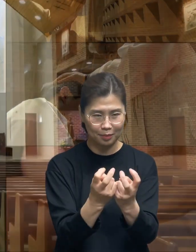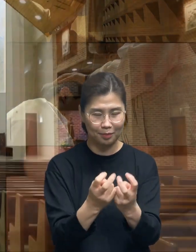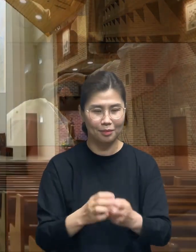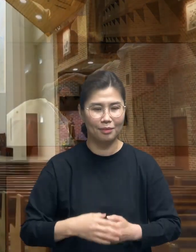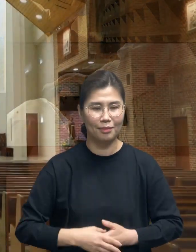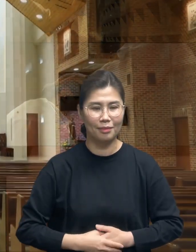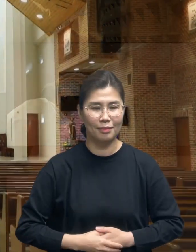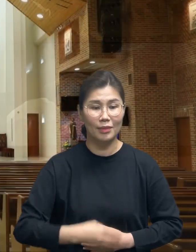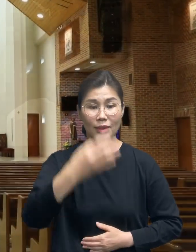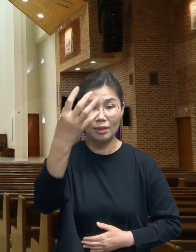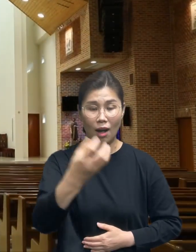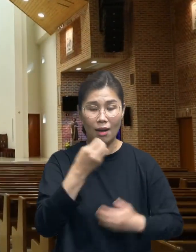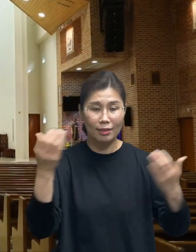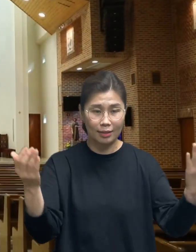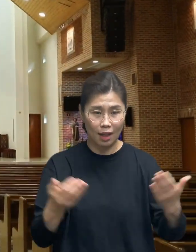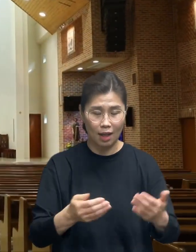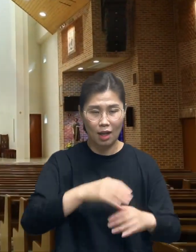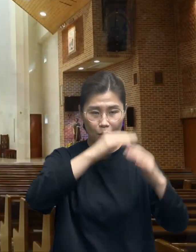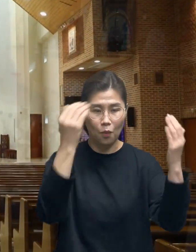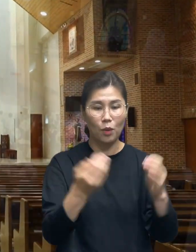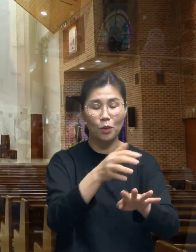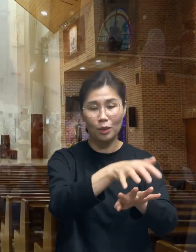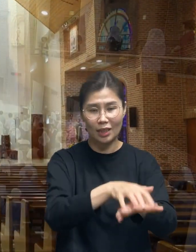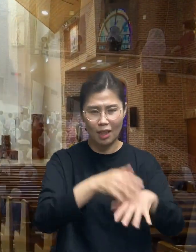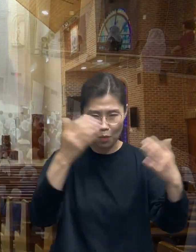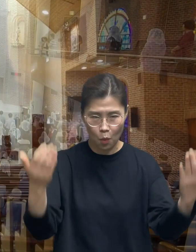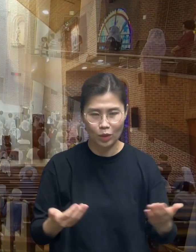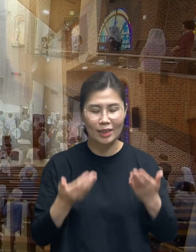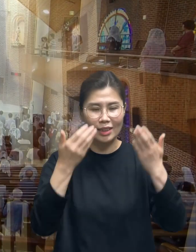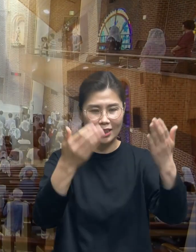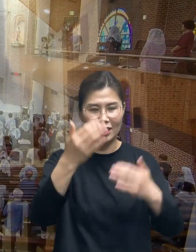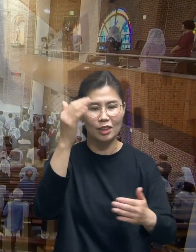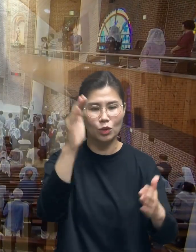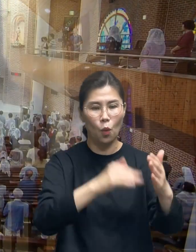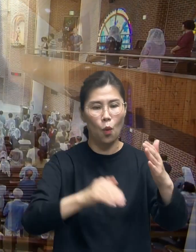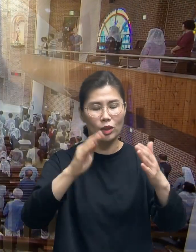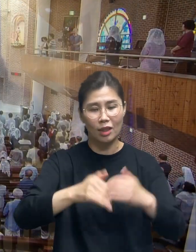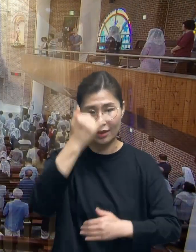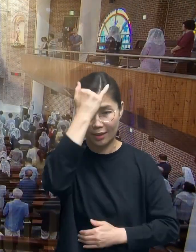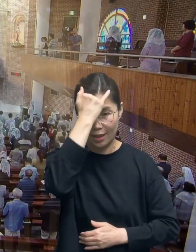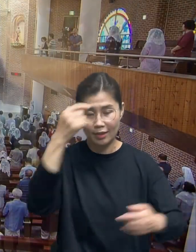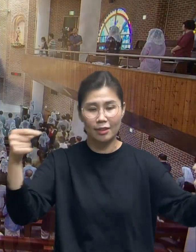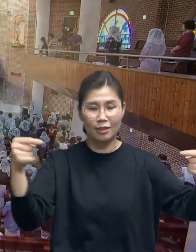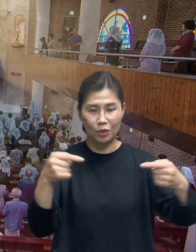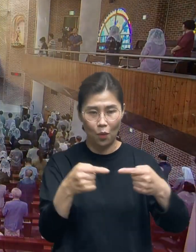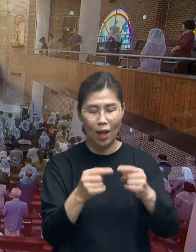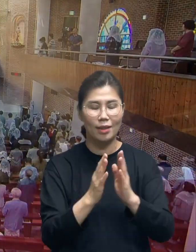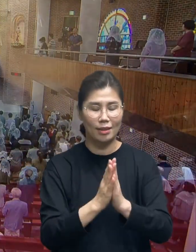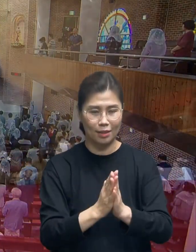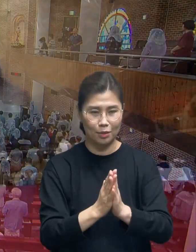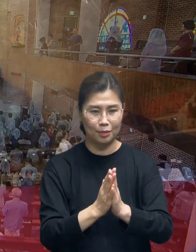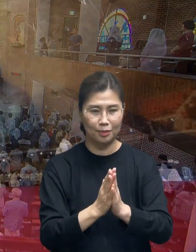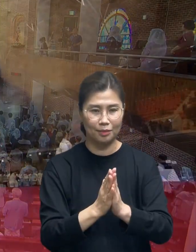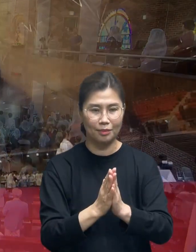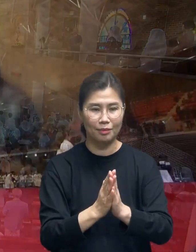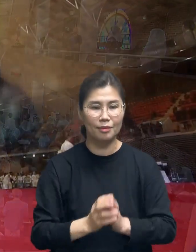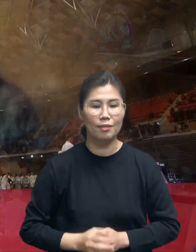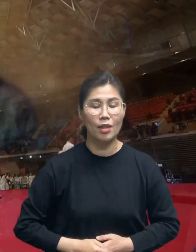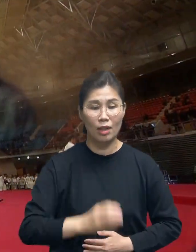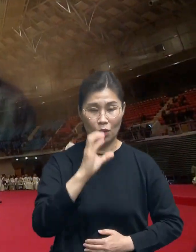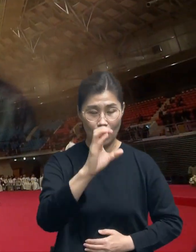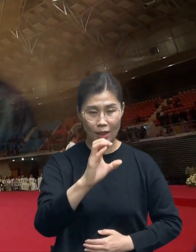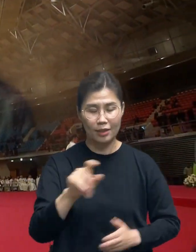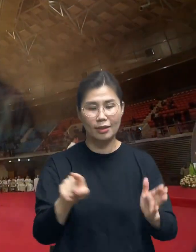가는 통로입니다 또 성사는 공동체 전체가 드리는 공적 예식을 통한 기도입니다